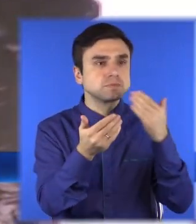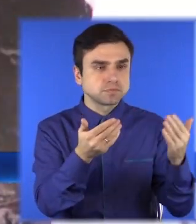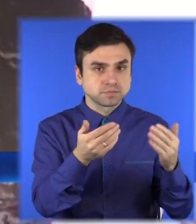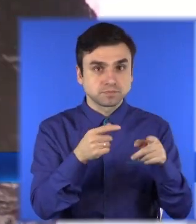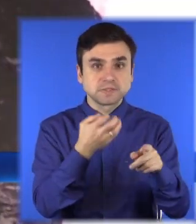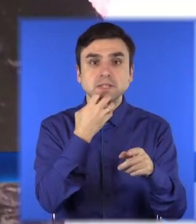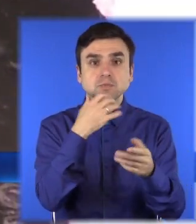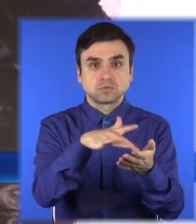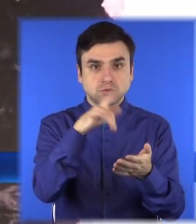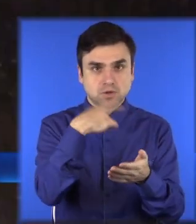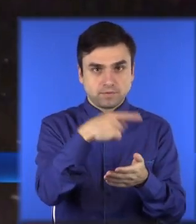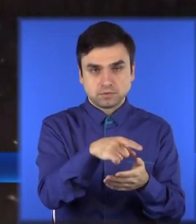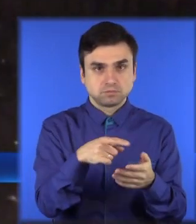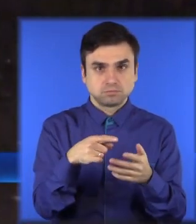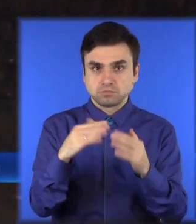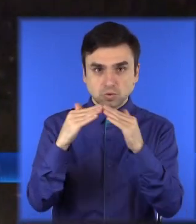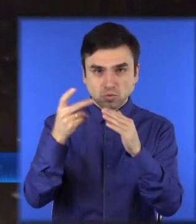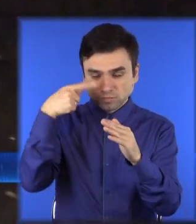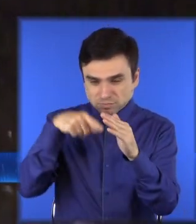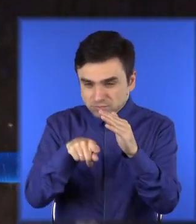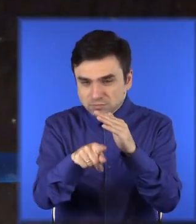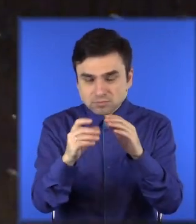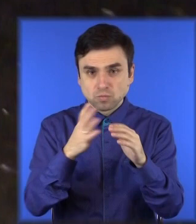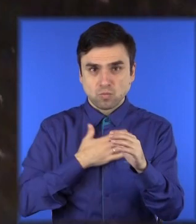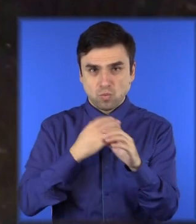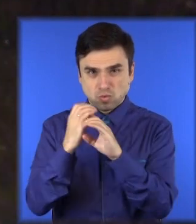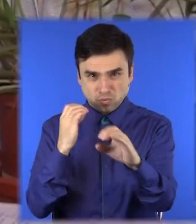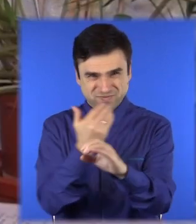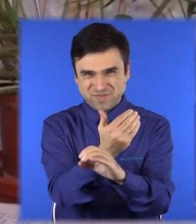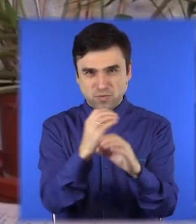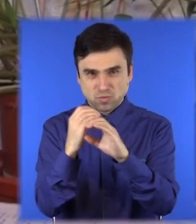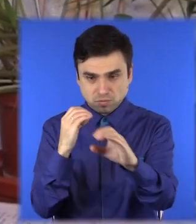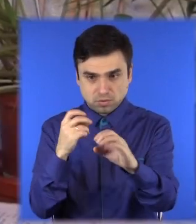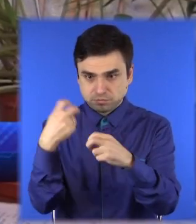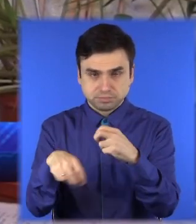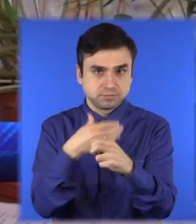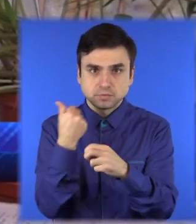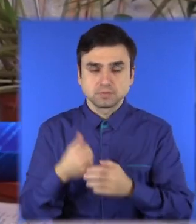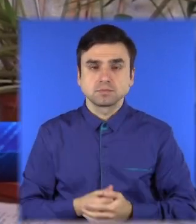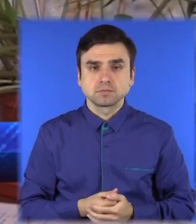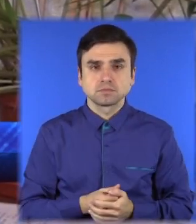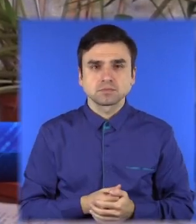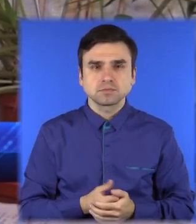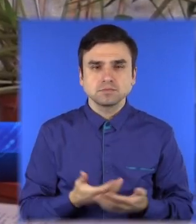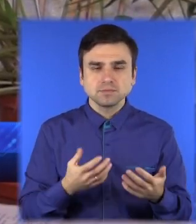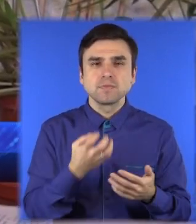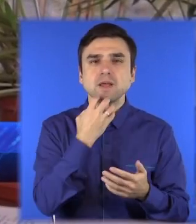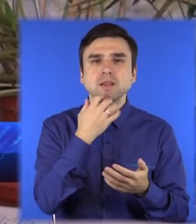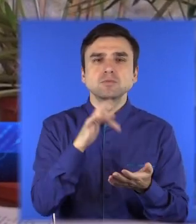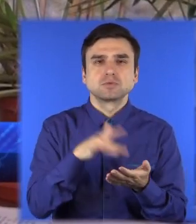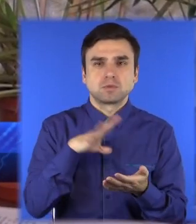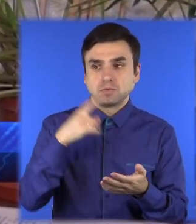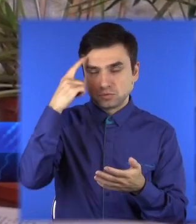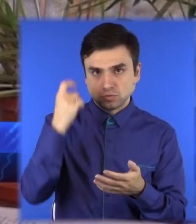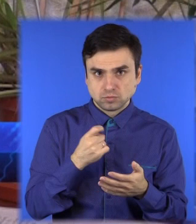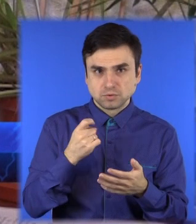виявила пошкоджень їхнього трубопроводу. Тому причини пориву потрібно шукати в іншому місці. До АТ «Криворізька теплоцентраль» надійшла інформація,